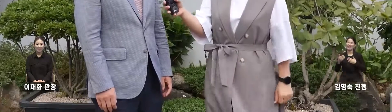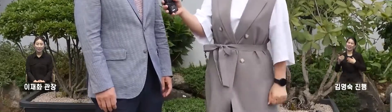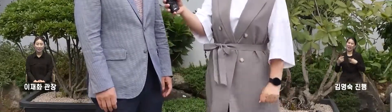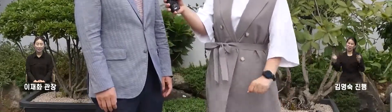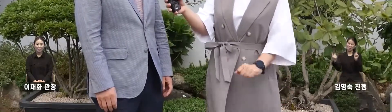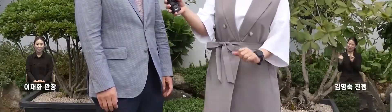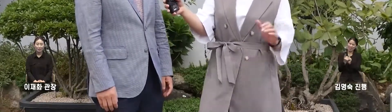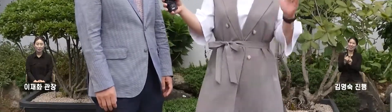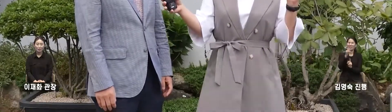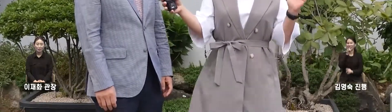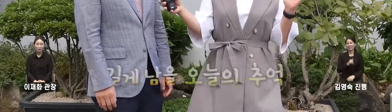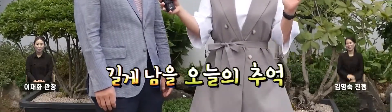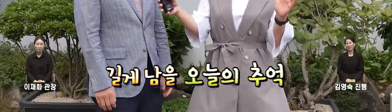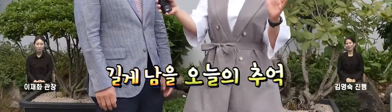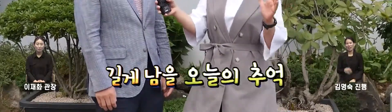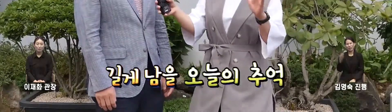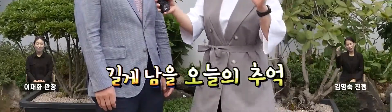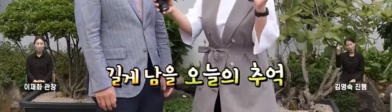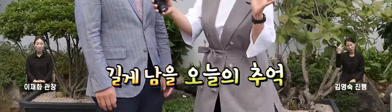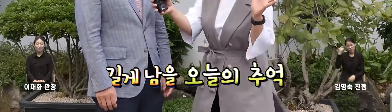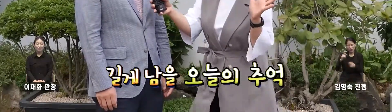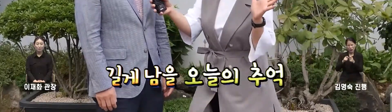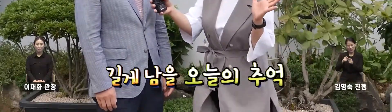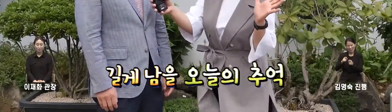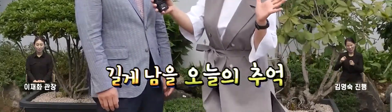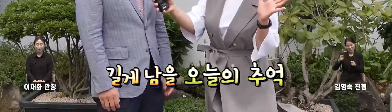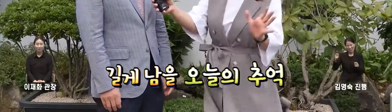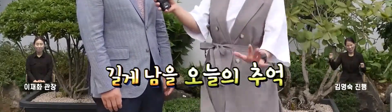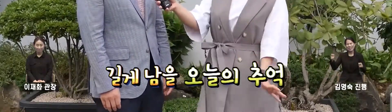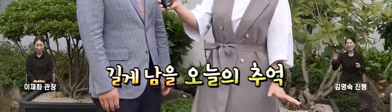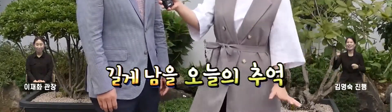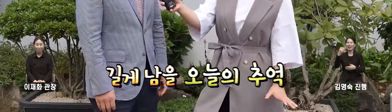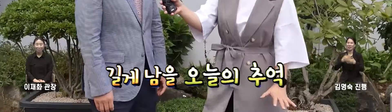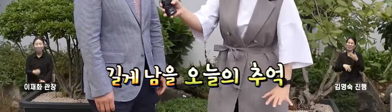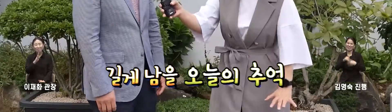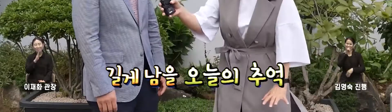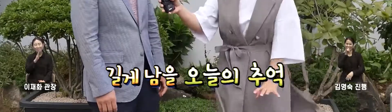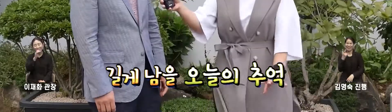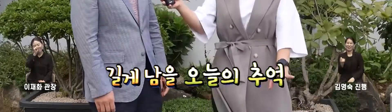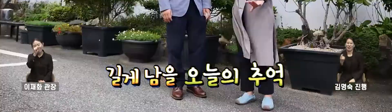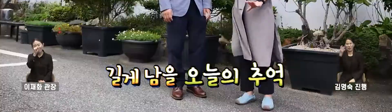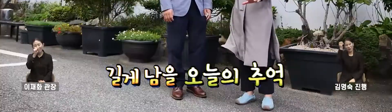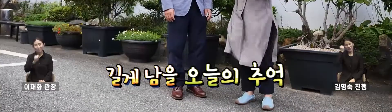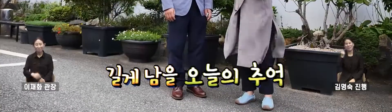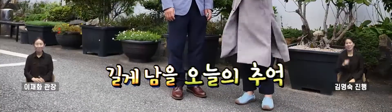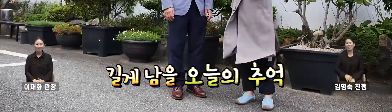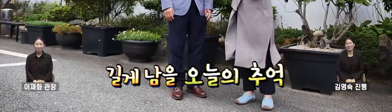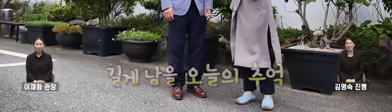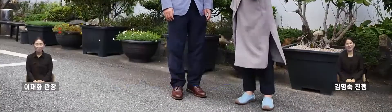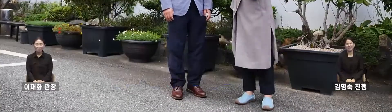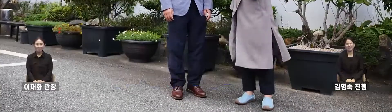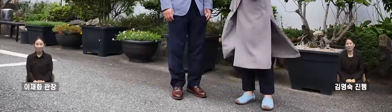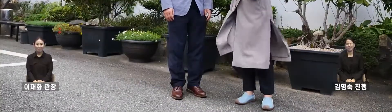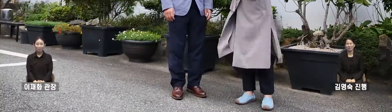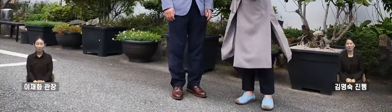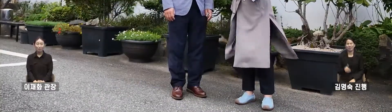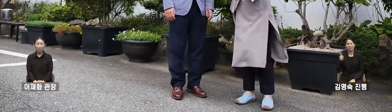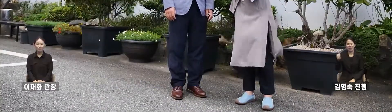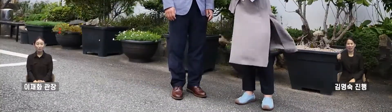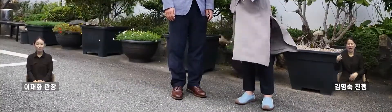제가 이렇게 만났는데 이 추억도 좀 길게 남을 것 같네요. 아유, 좋습니다. 자, 이제 관장님,